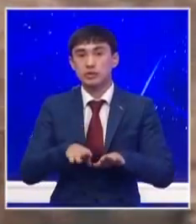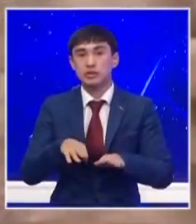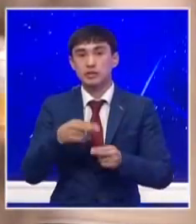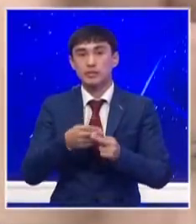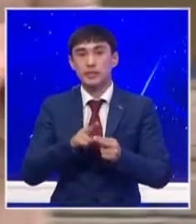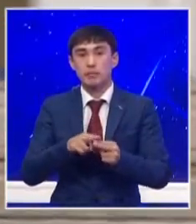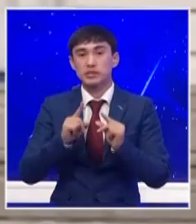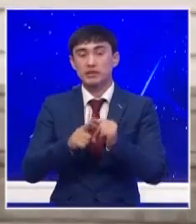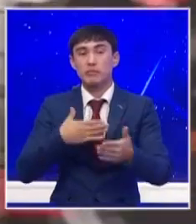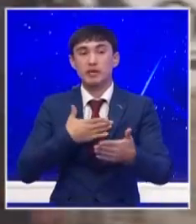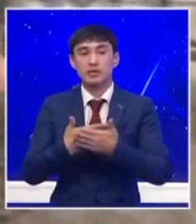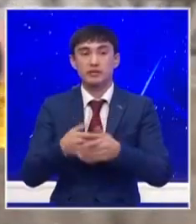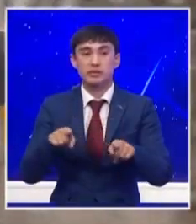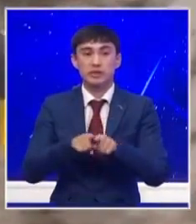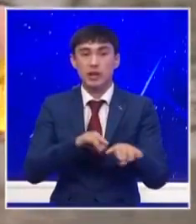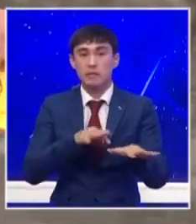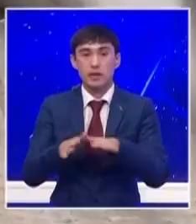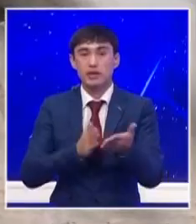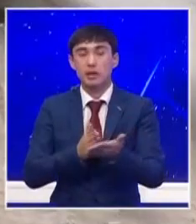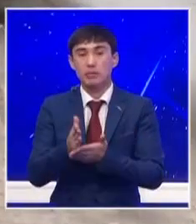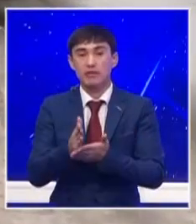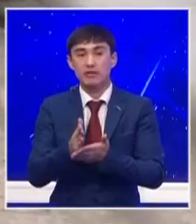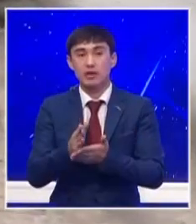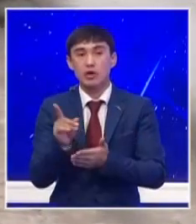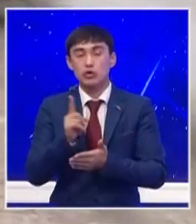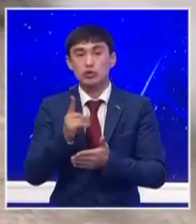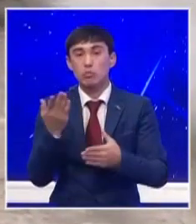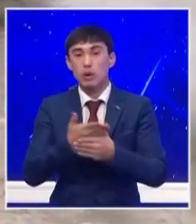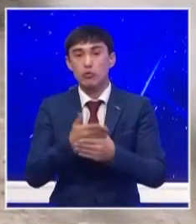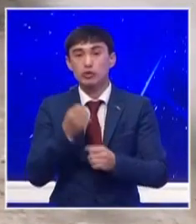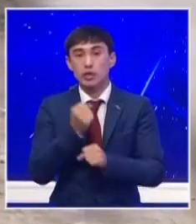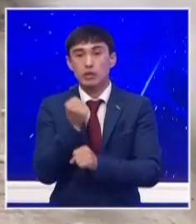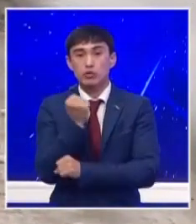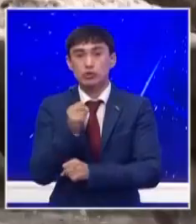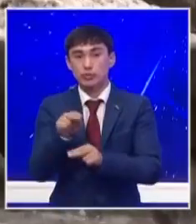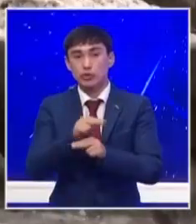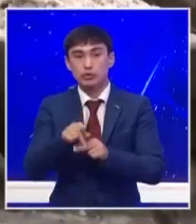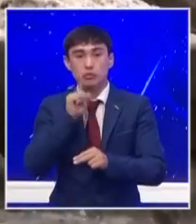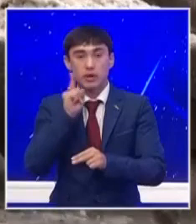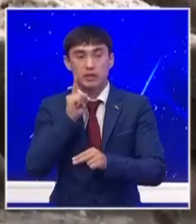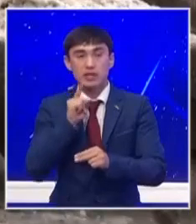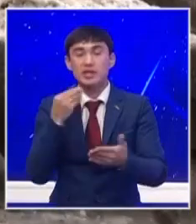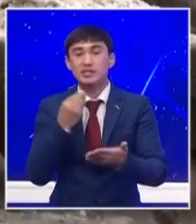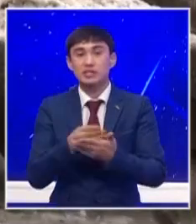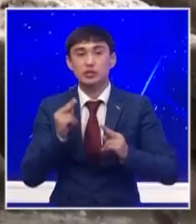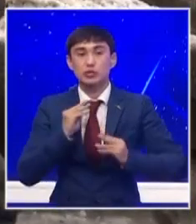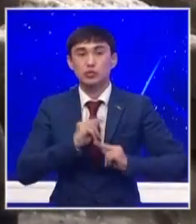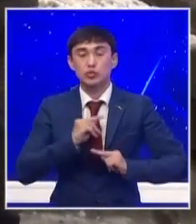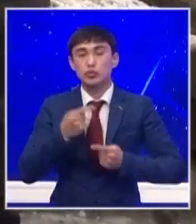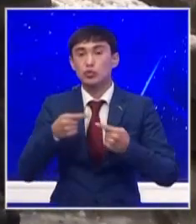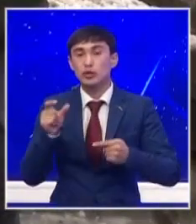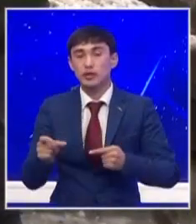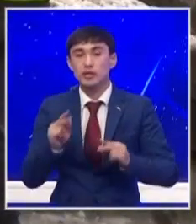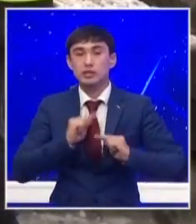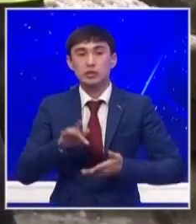внимания по словам активистов такая мера направлена на то чтобы помочь рабочим и научить молодое поколение ценить труд других